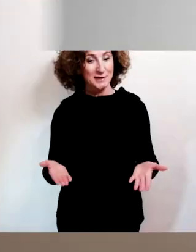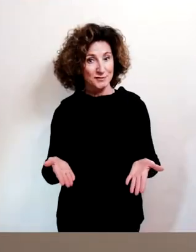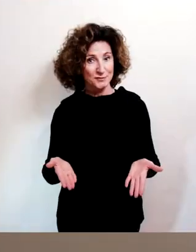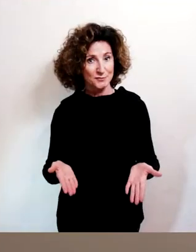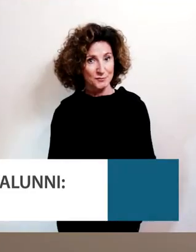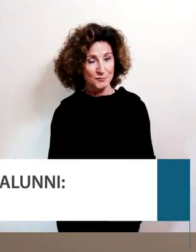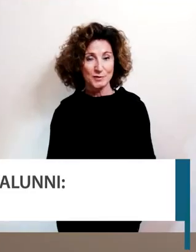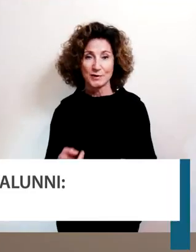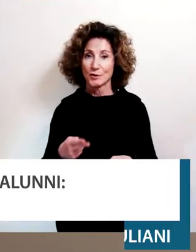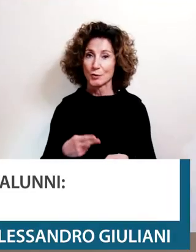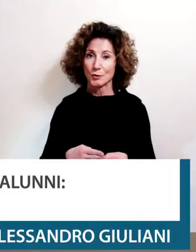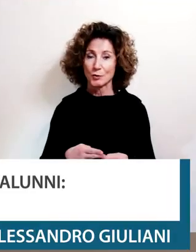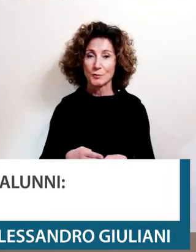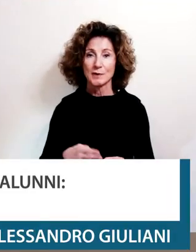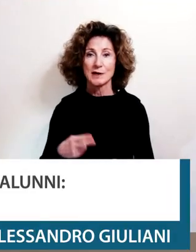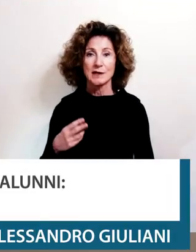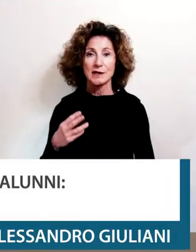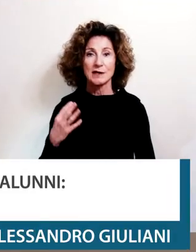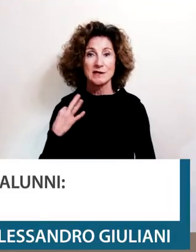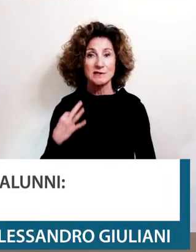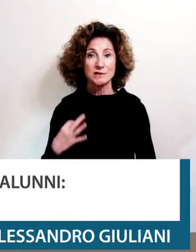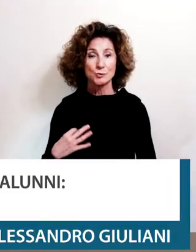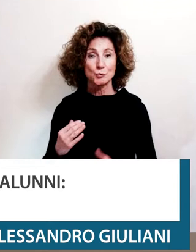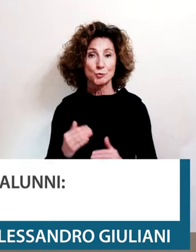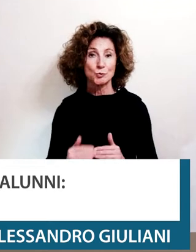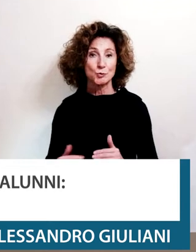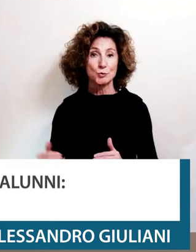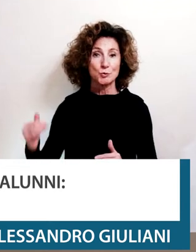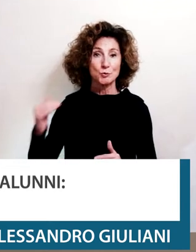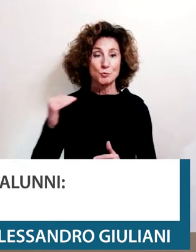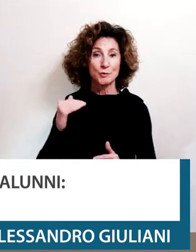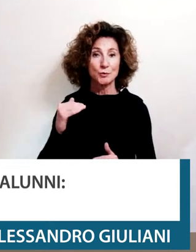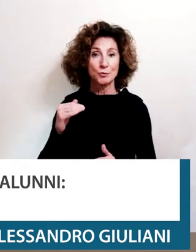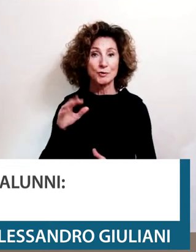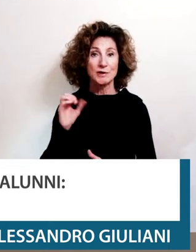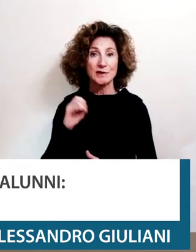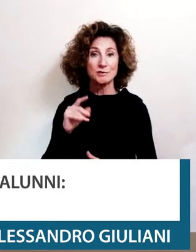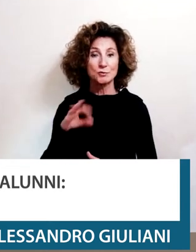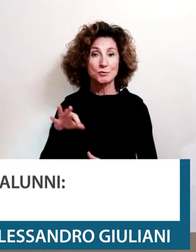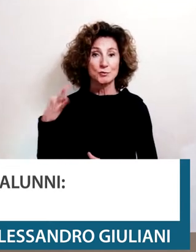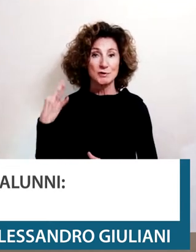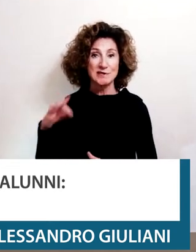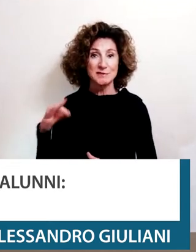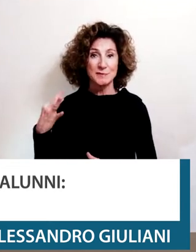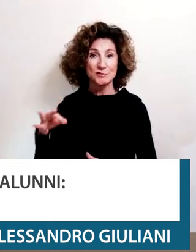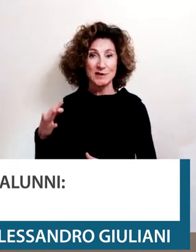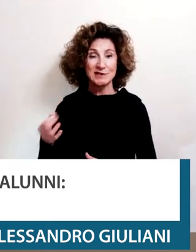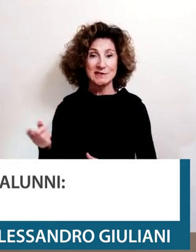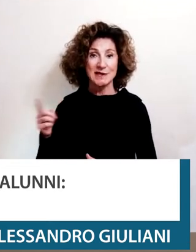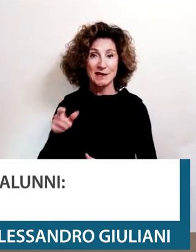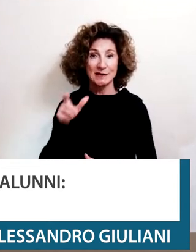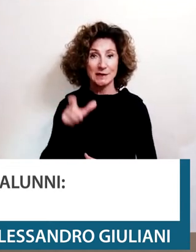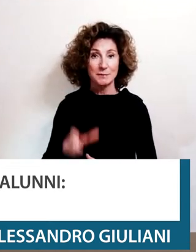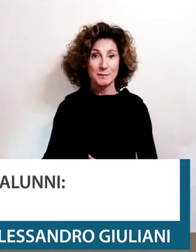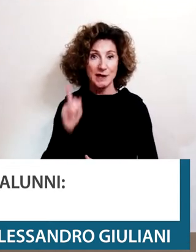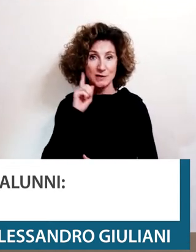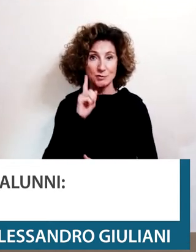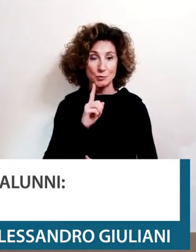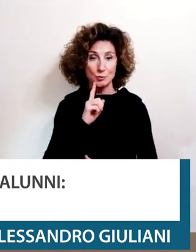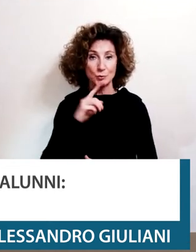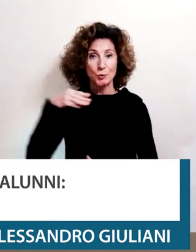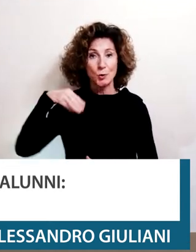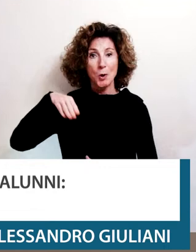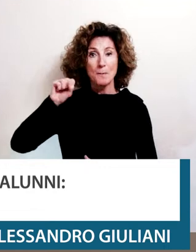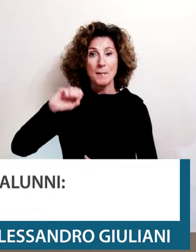bene siamo qui a roma istituto superiore d'istruzione specializzata per sordi magarotto